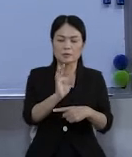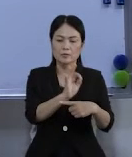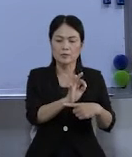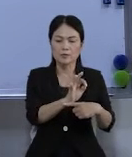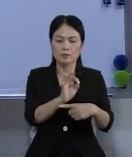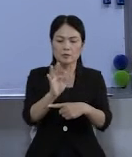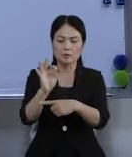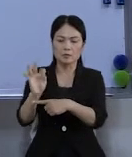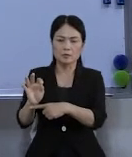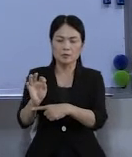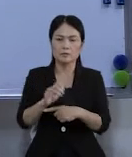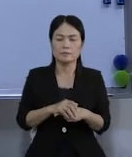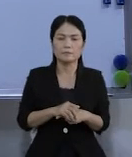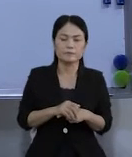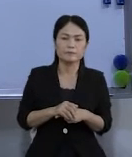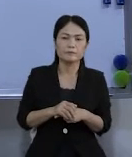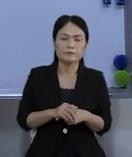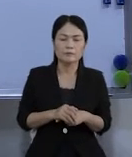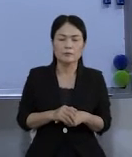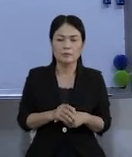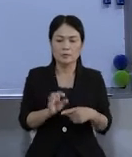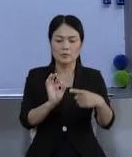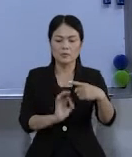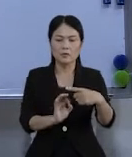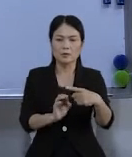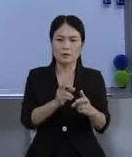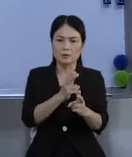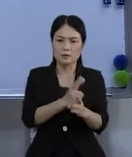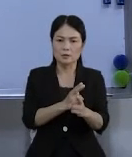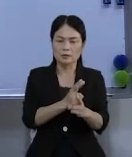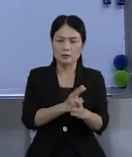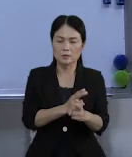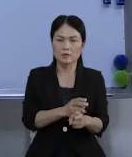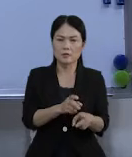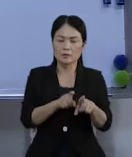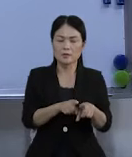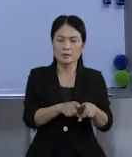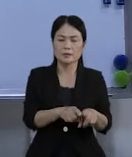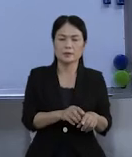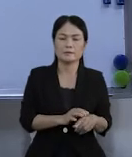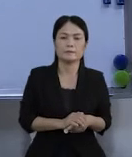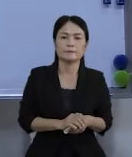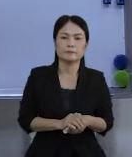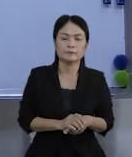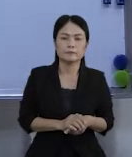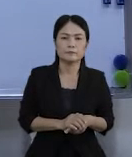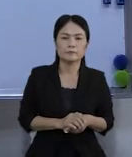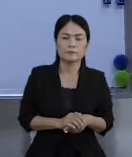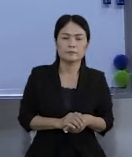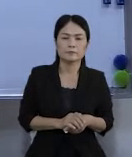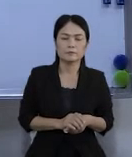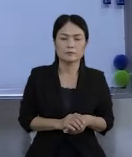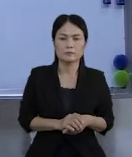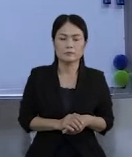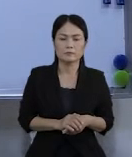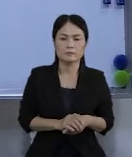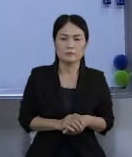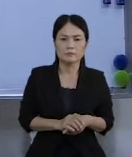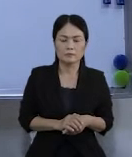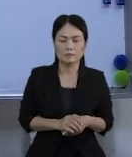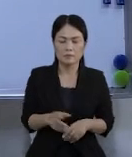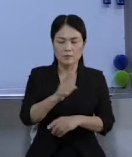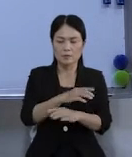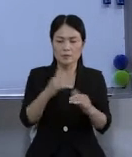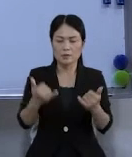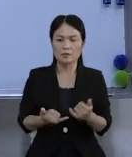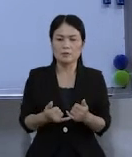dục đỏ nâng phịa dục chầm lại phịa bái cứ con rẽ xa tục nơi đó đọt đài. Chà, xâm rắp nơi